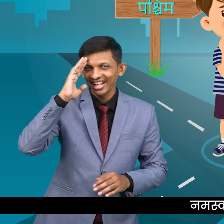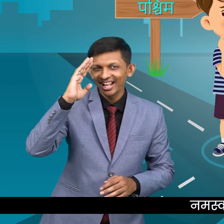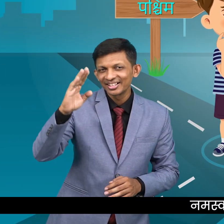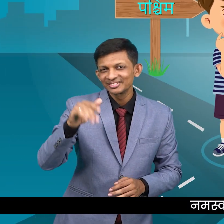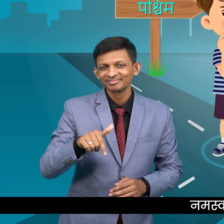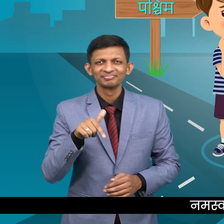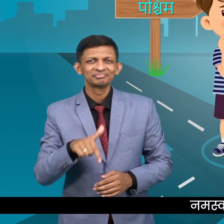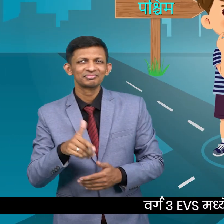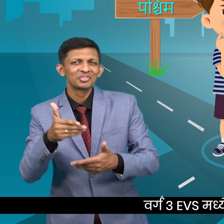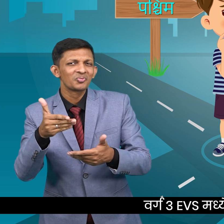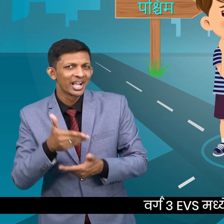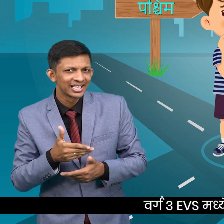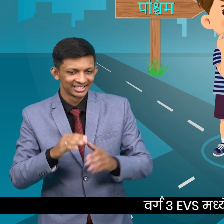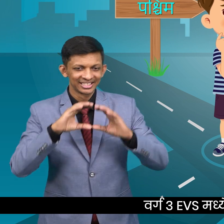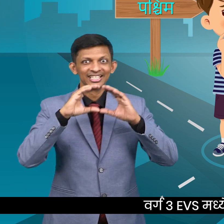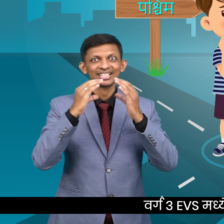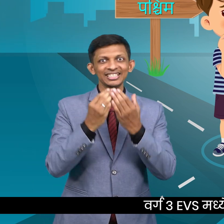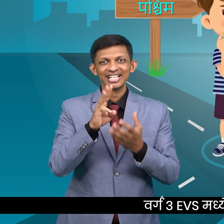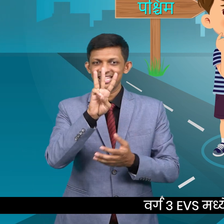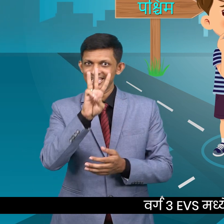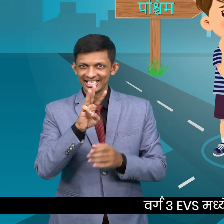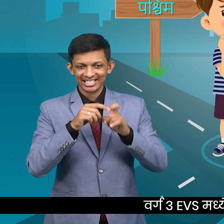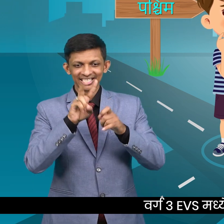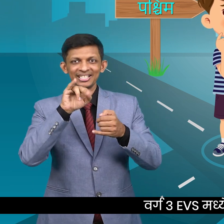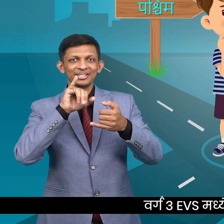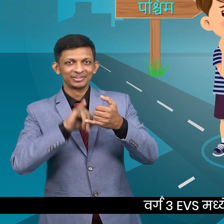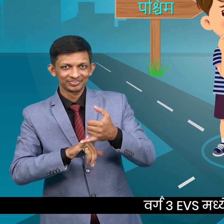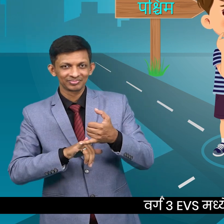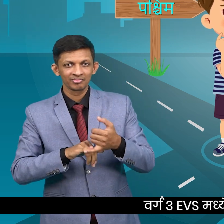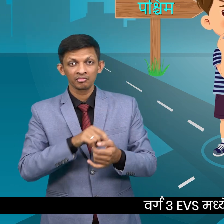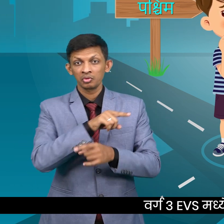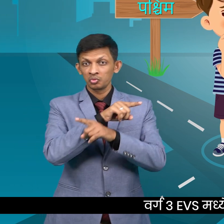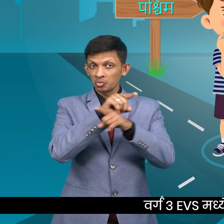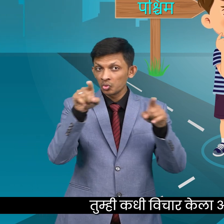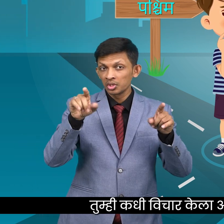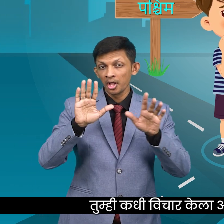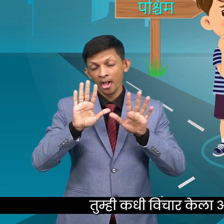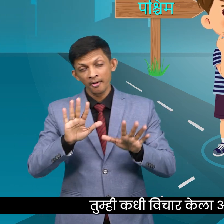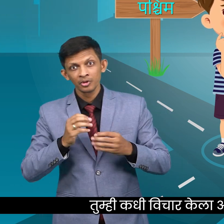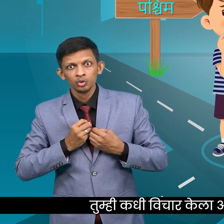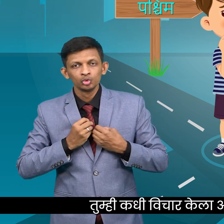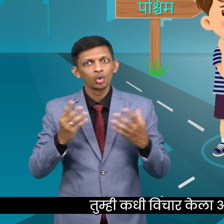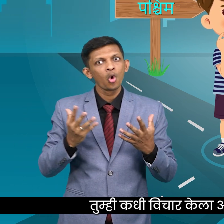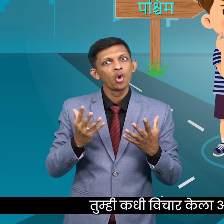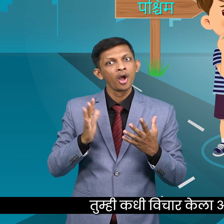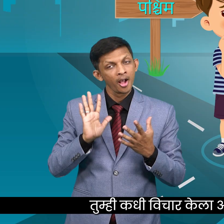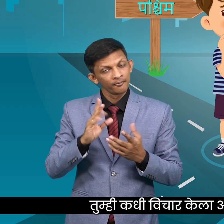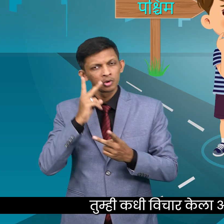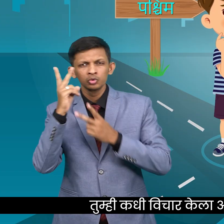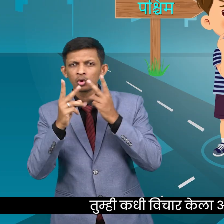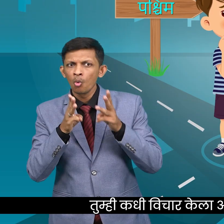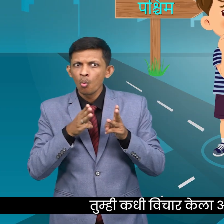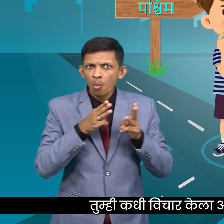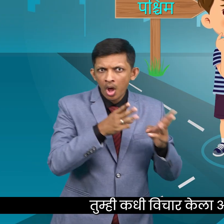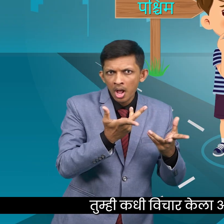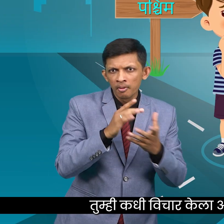नमस्कार मुलांनो, वर्ग 3 EVS मध्ये आपले स्वागत आहे। तुम्ही कधी विचार केला आहे